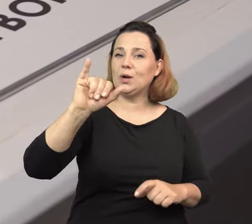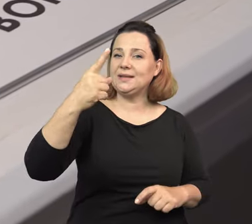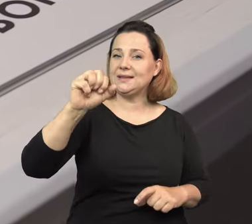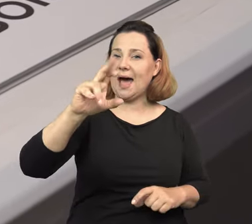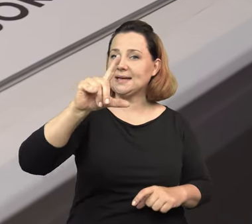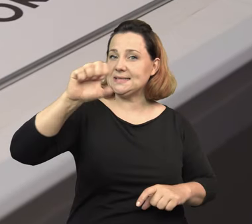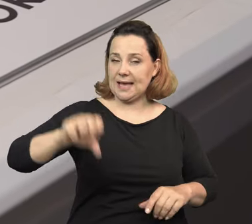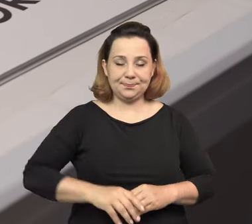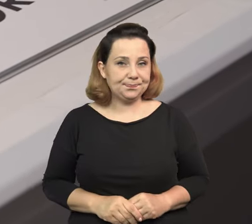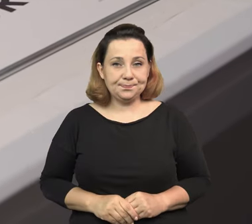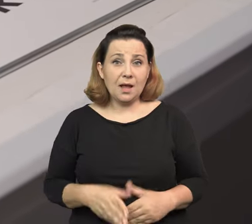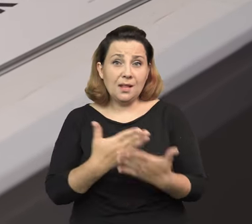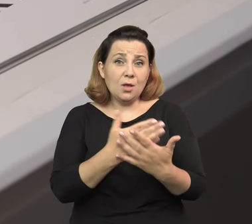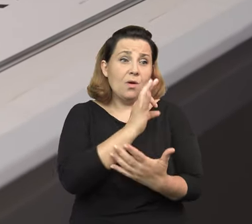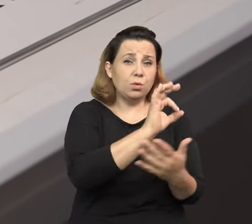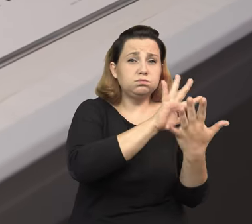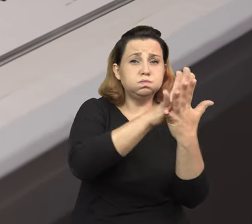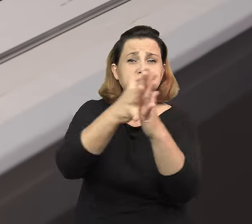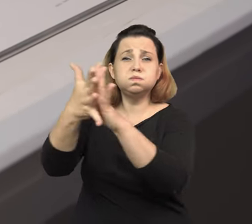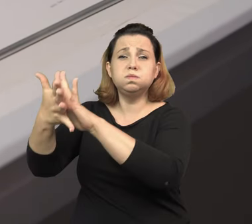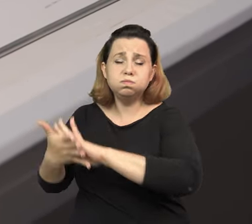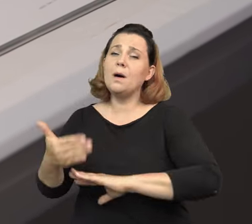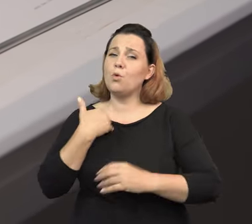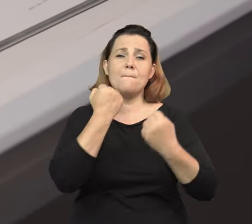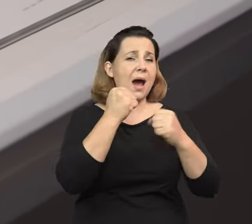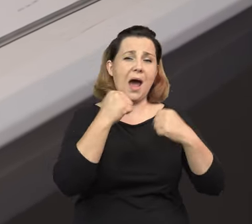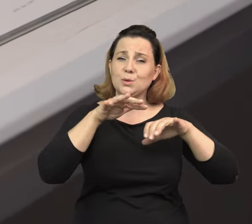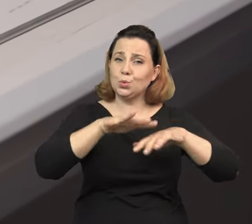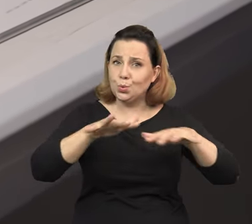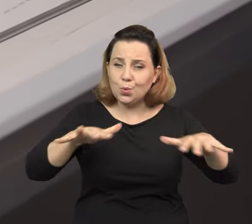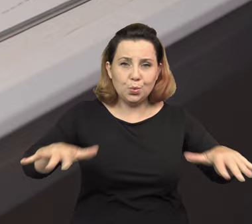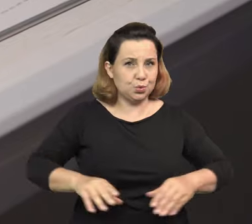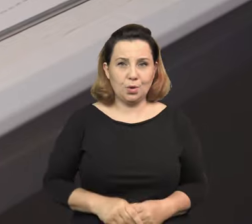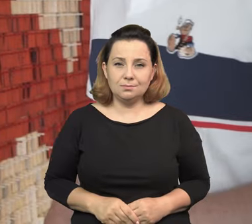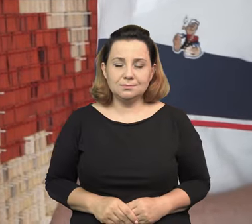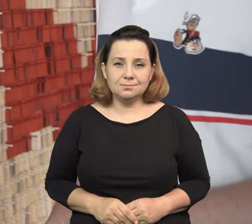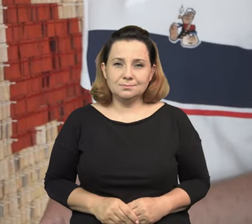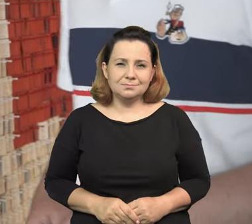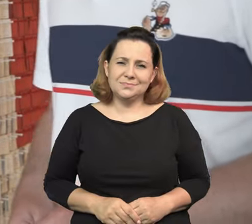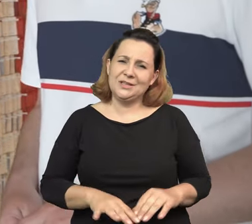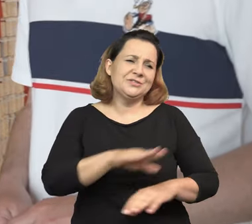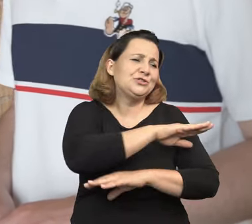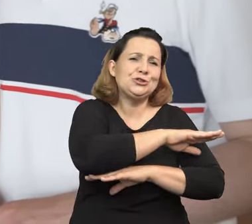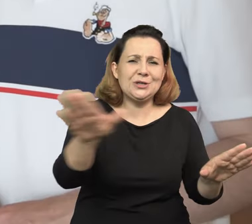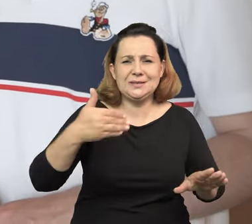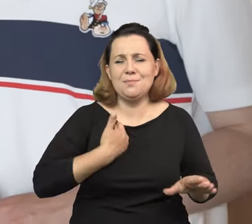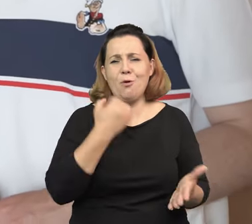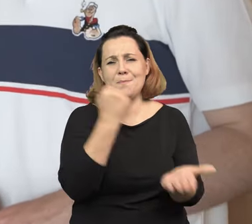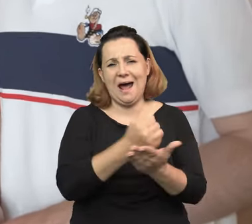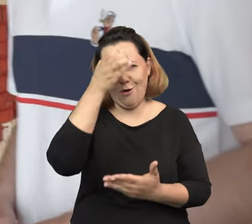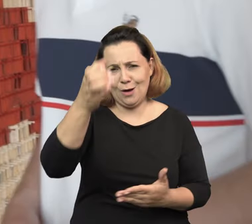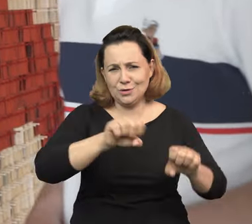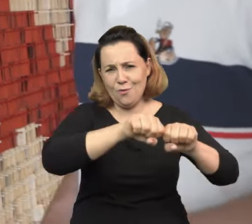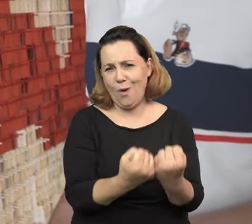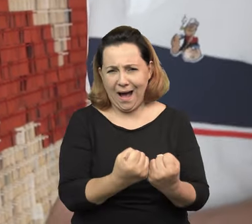do Solidarycy. Także tych przetworzeń było naprawdę bardzo, bardzo dużo i powiem, szeroką ławą wszyscy łamali wtedy prawa autorskie, nikt wtedy do